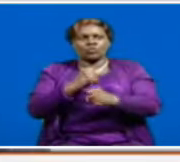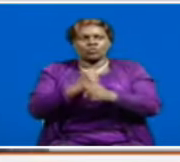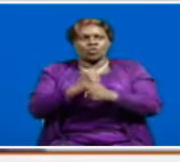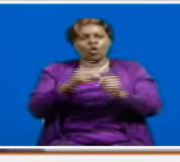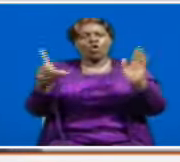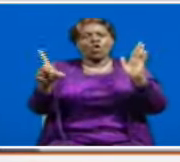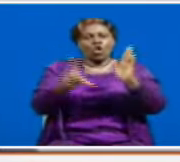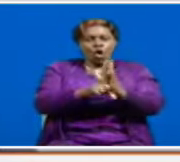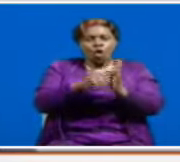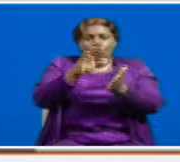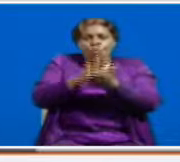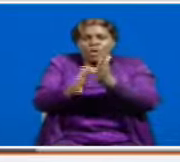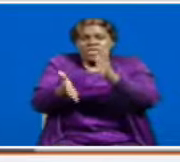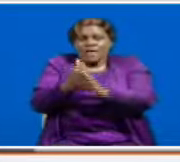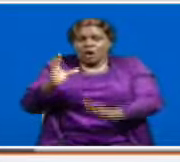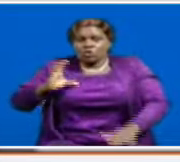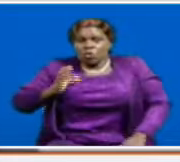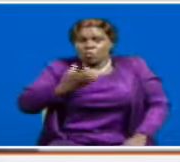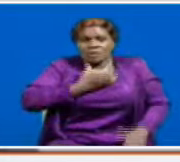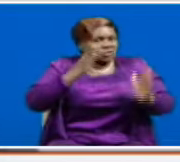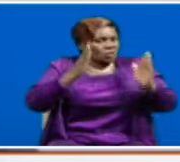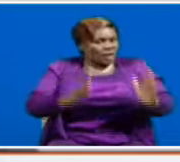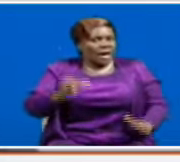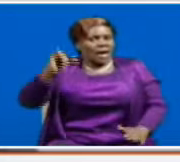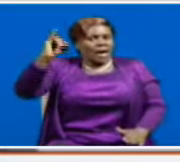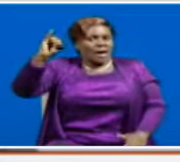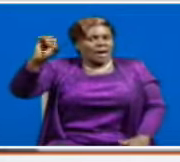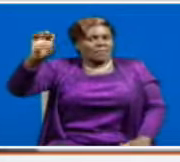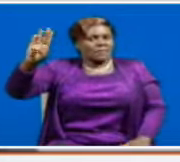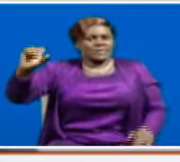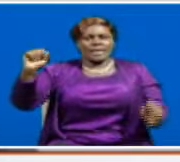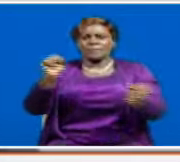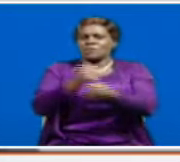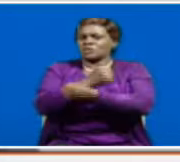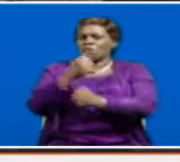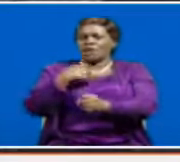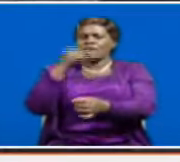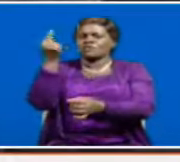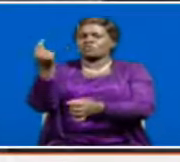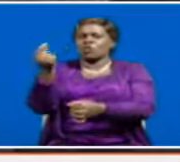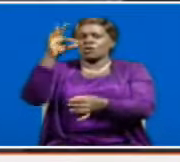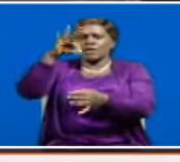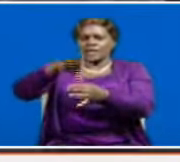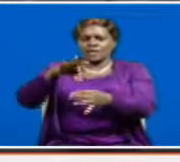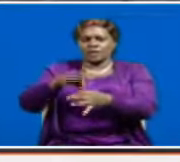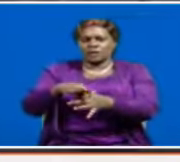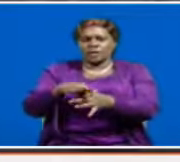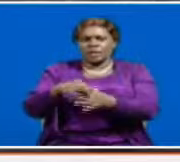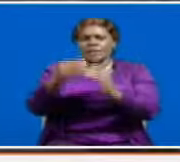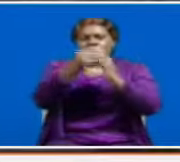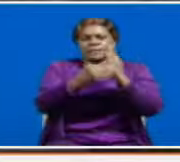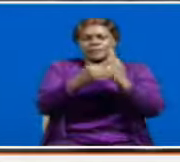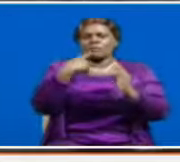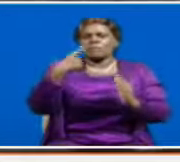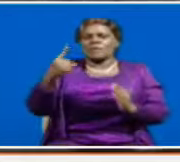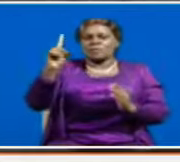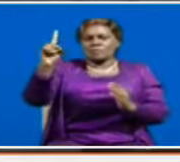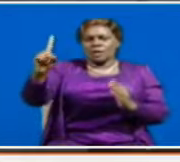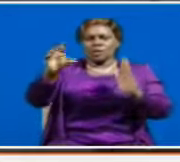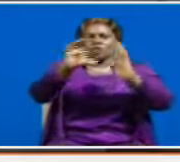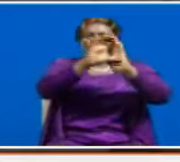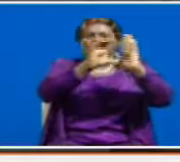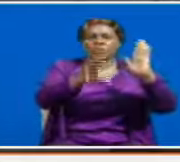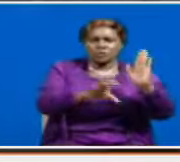is the law. So without commissioners of the IEBC, we cannot have by-elections. Kipengee cha 101 cha